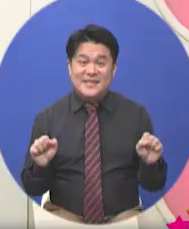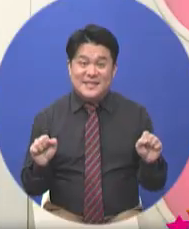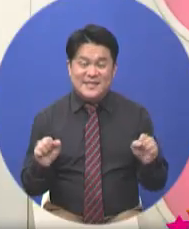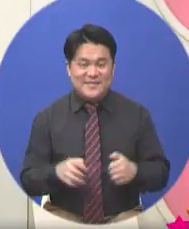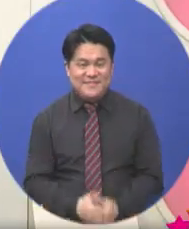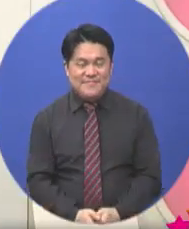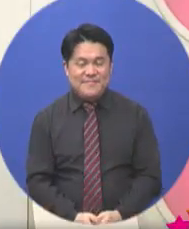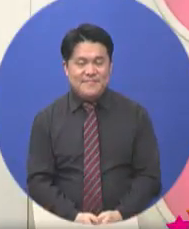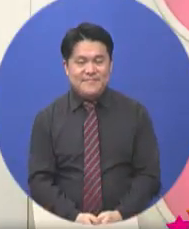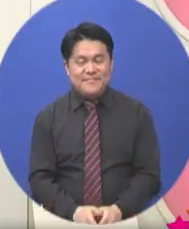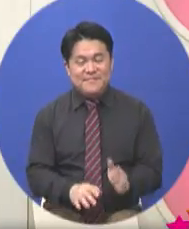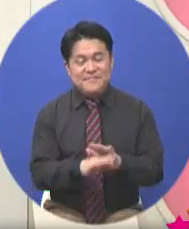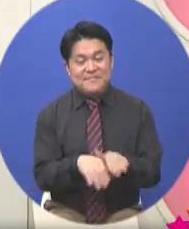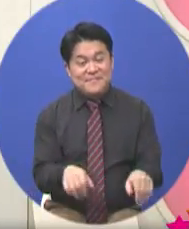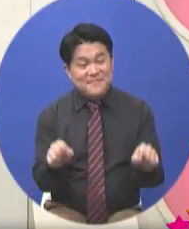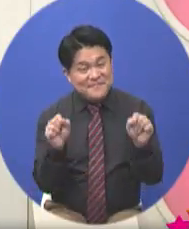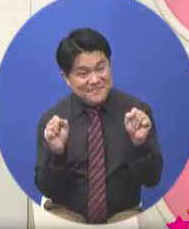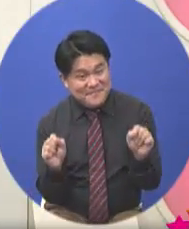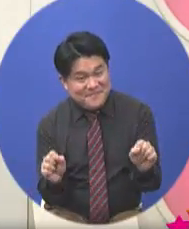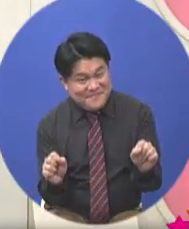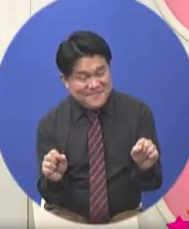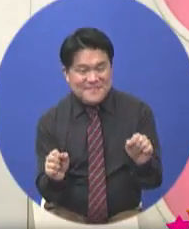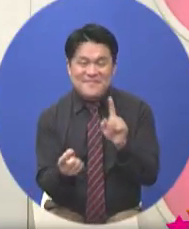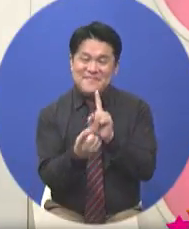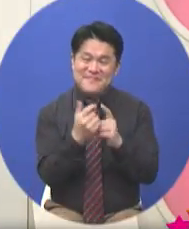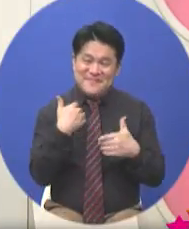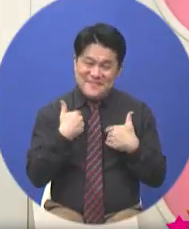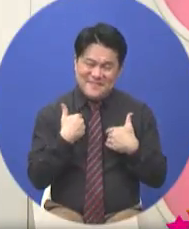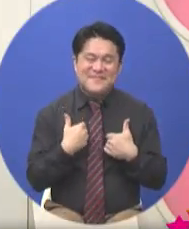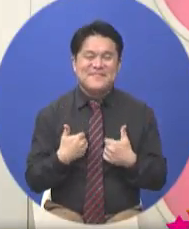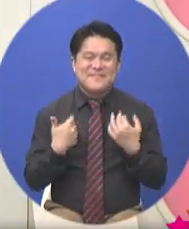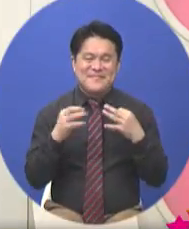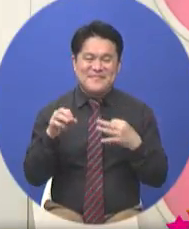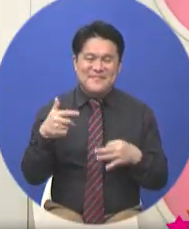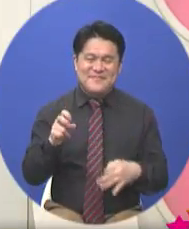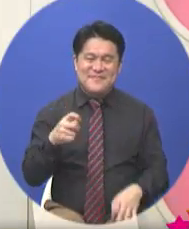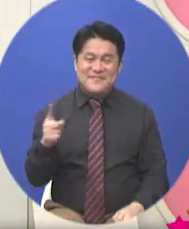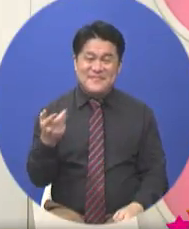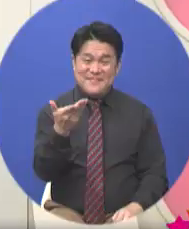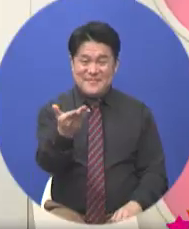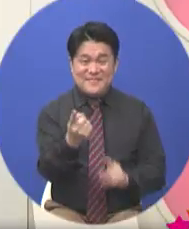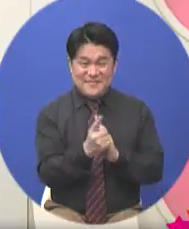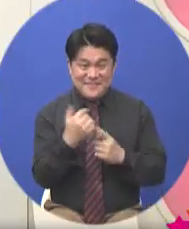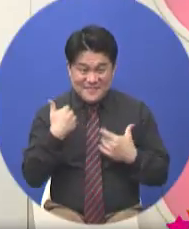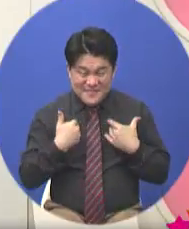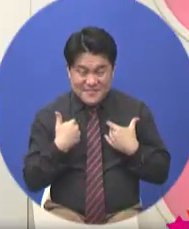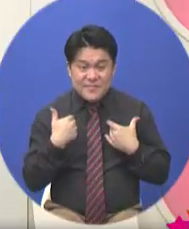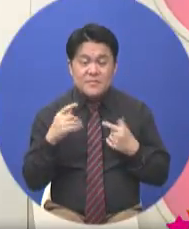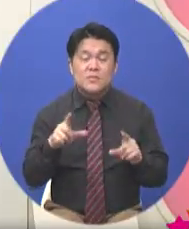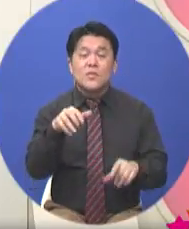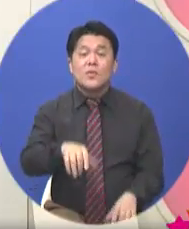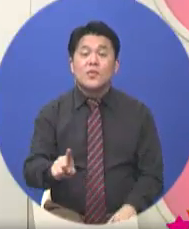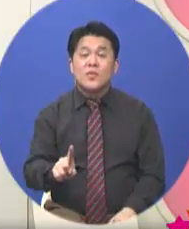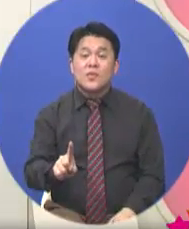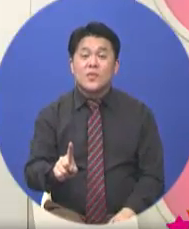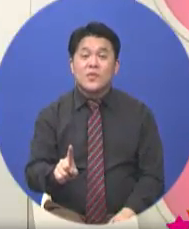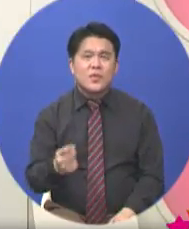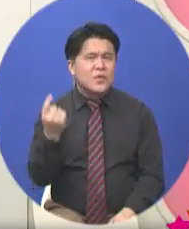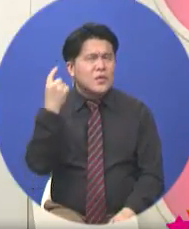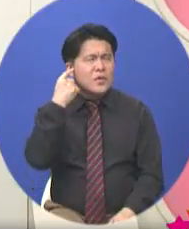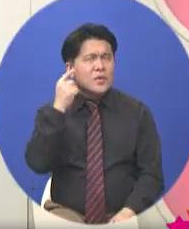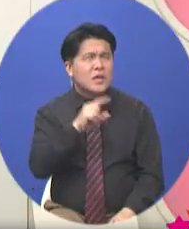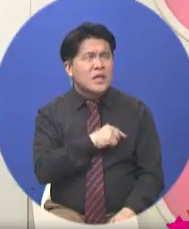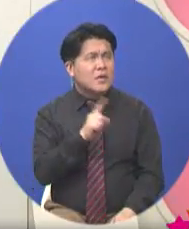안녕하세요. 네, 안녕하세요. 네, 김금자님. 네. 아, 예. 네. 어디서? 김금자님 아주 귀에